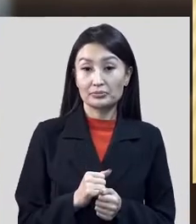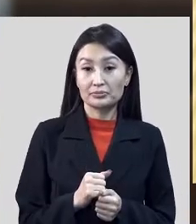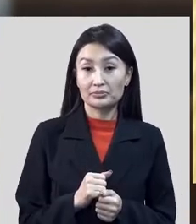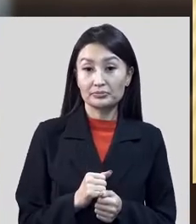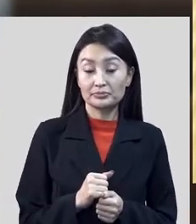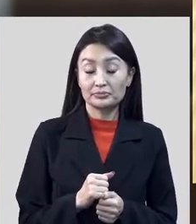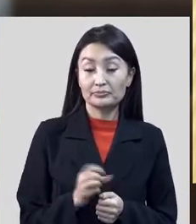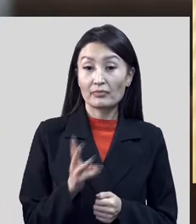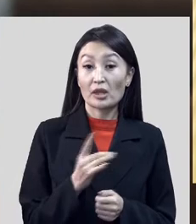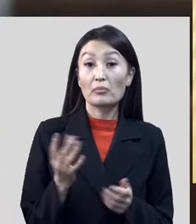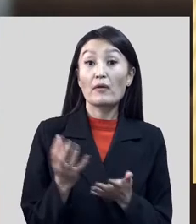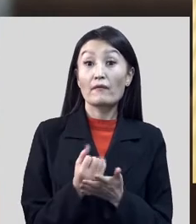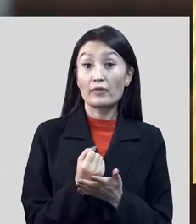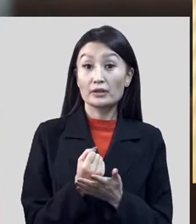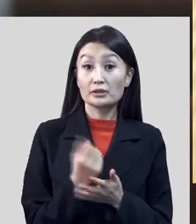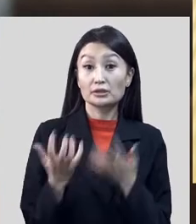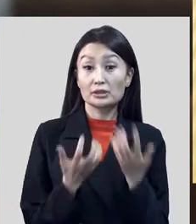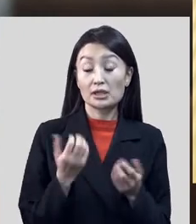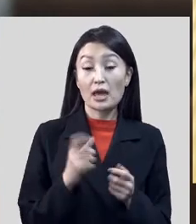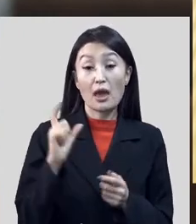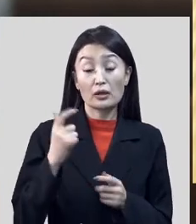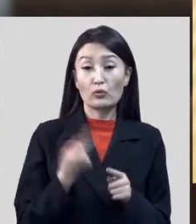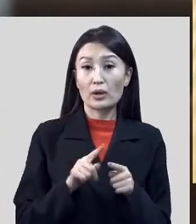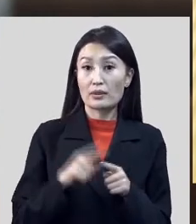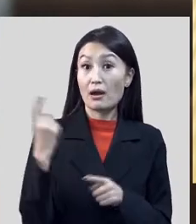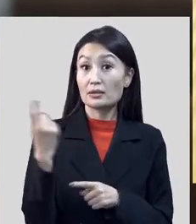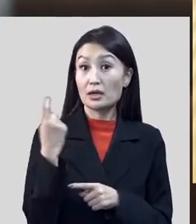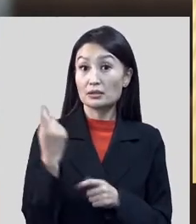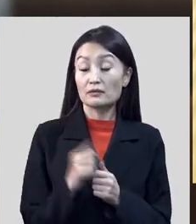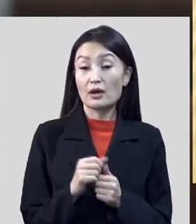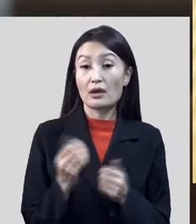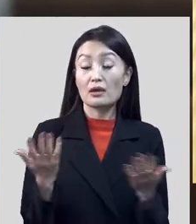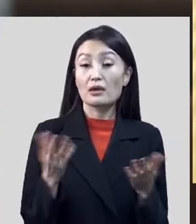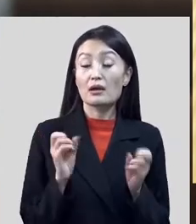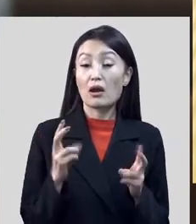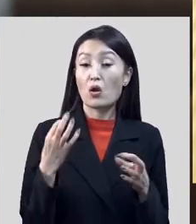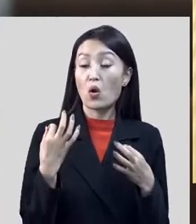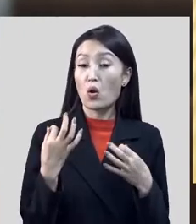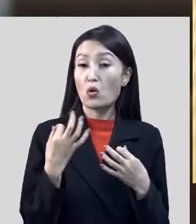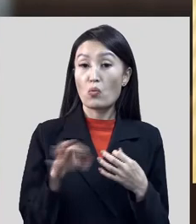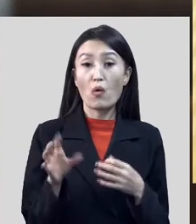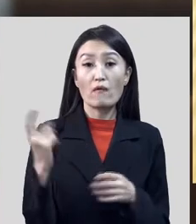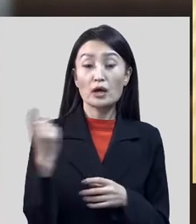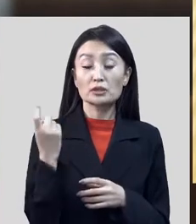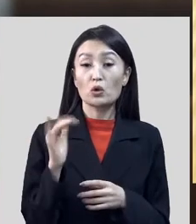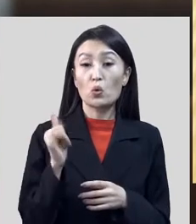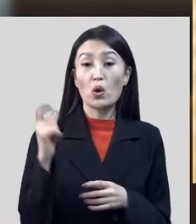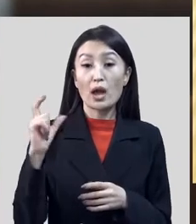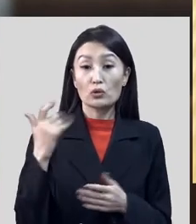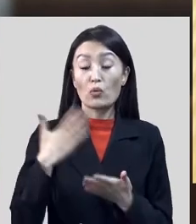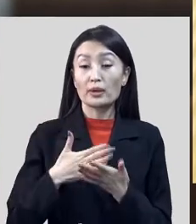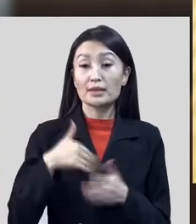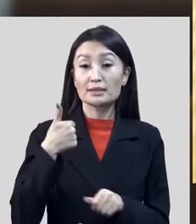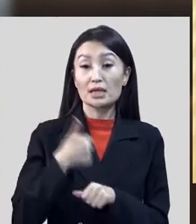мы выяснили что экономика это хозяйство и как у любого хозяйство у экономики есть